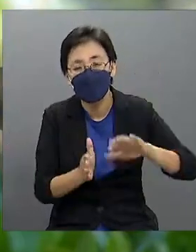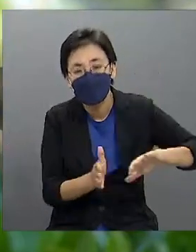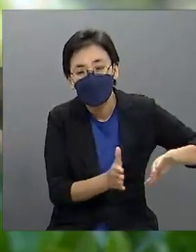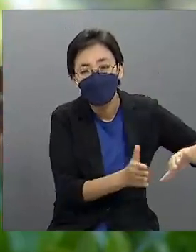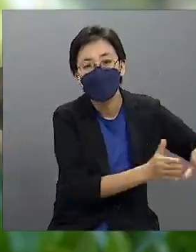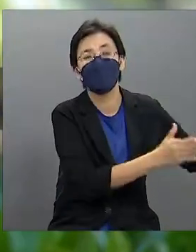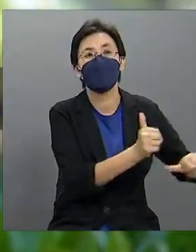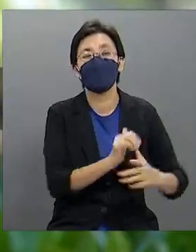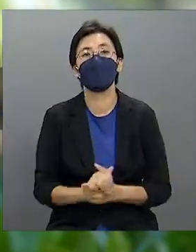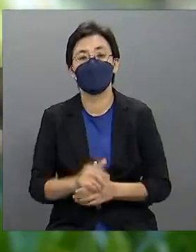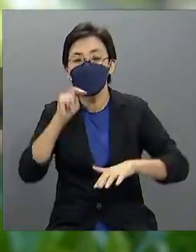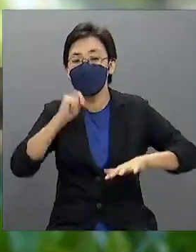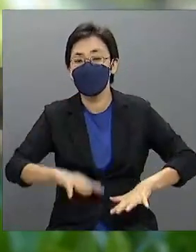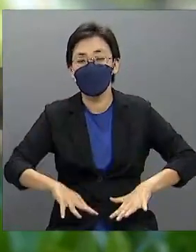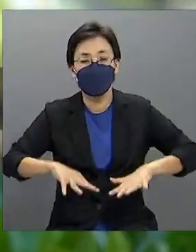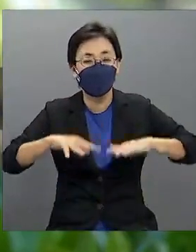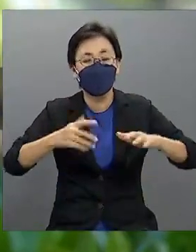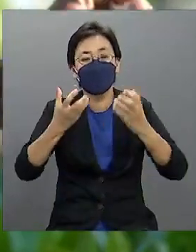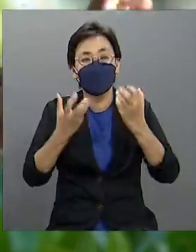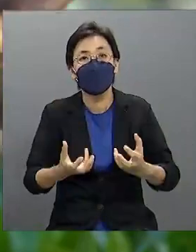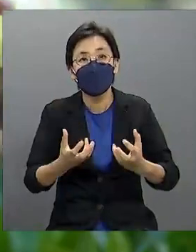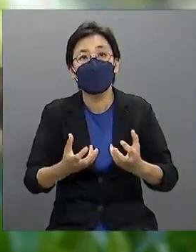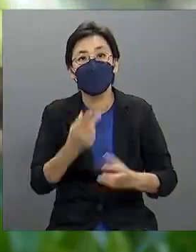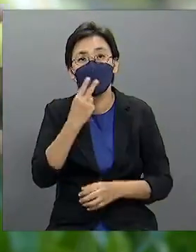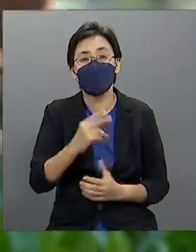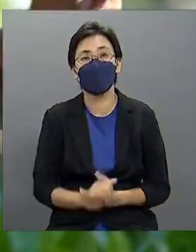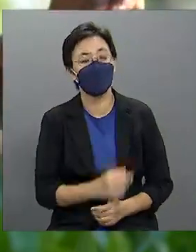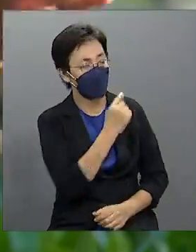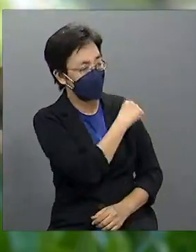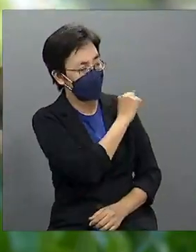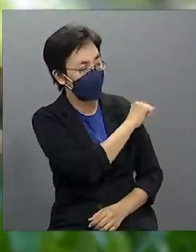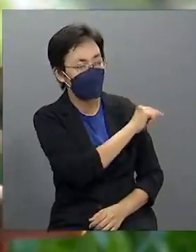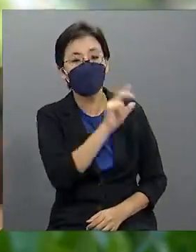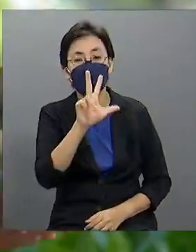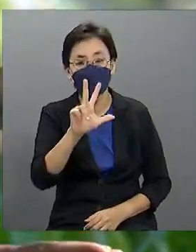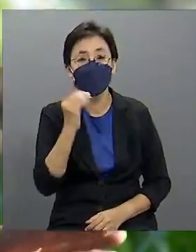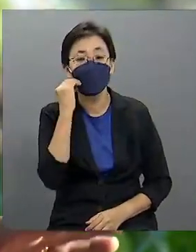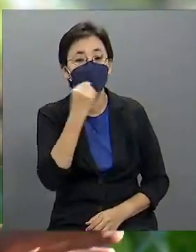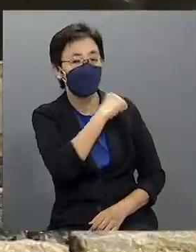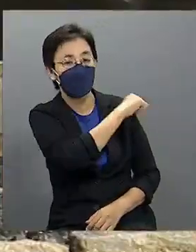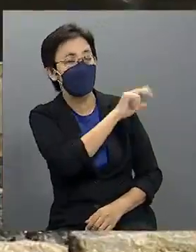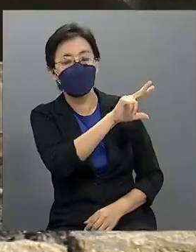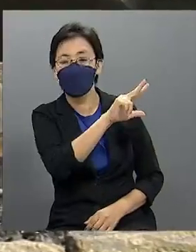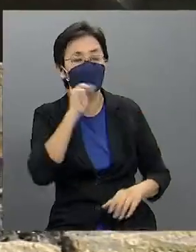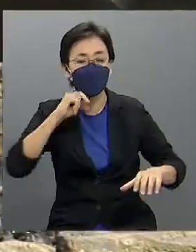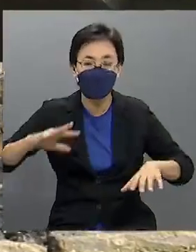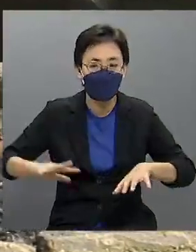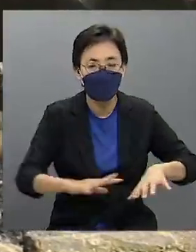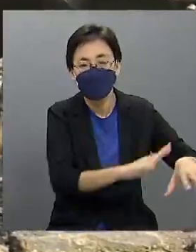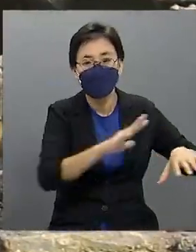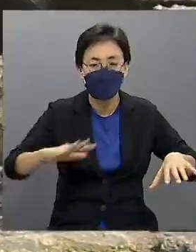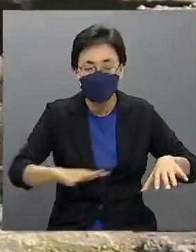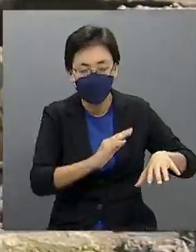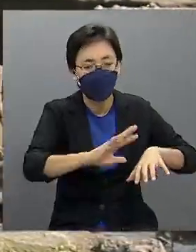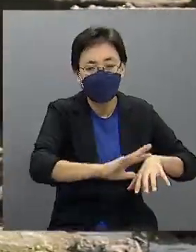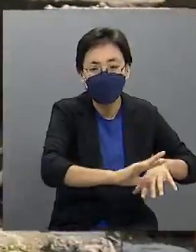ท่จัพนนั้ละ1, 2,เกบ 3 หังไปเลยราบเลยเร็วแบ